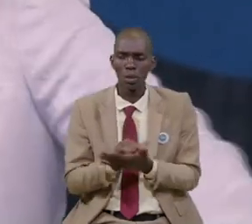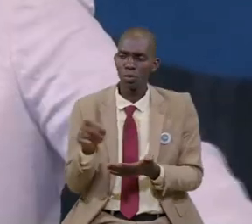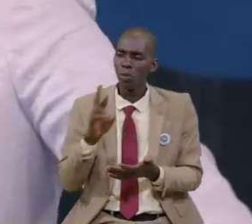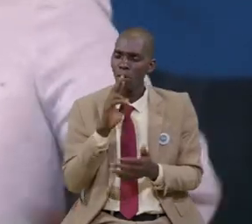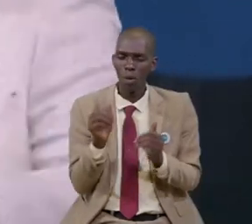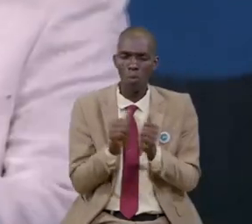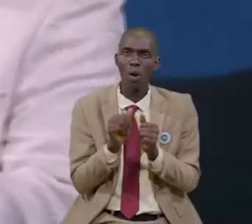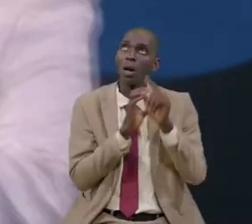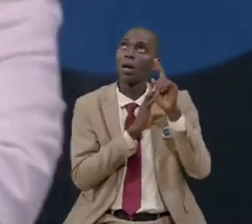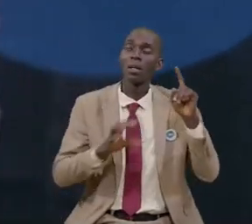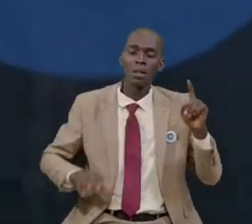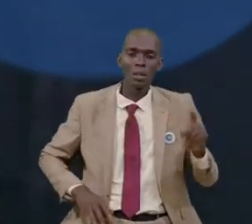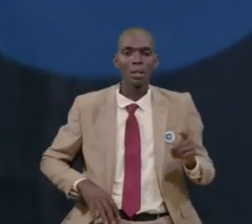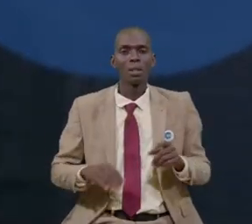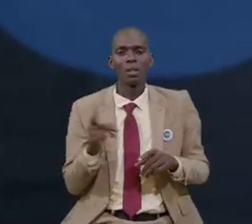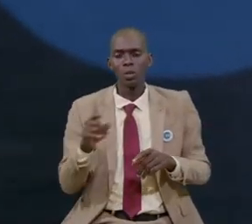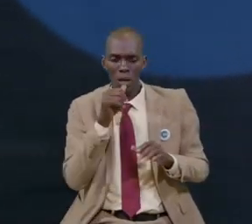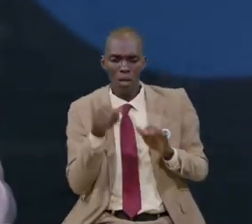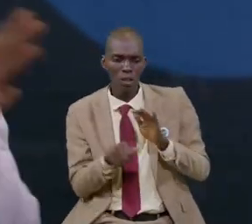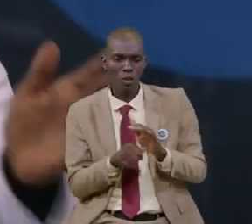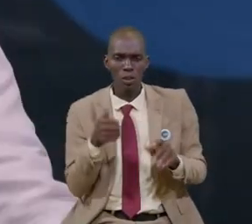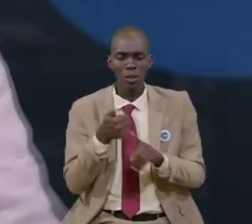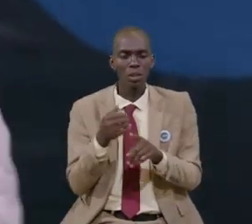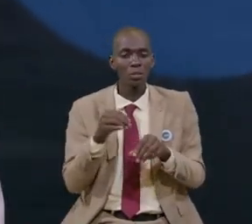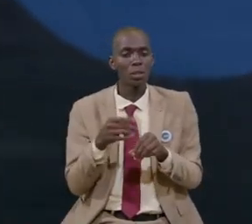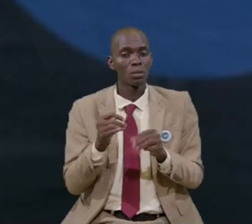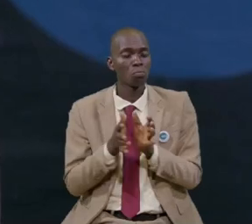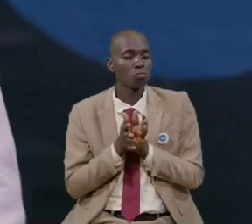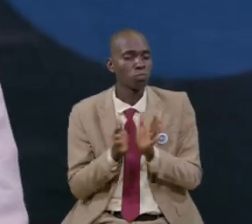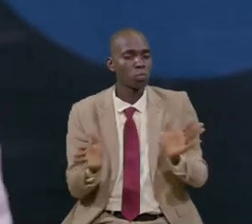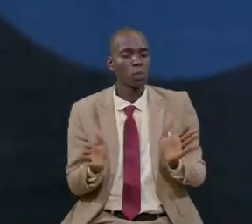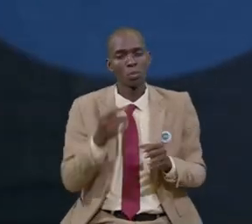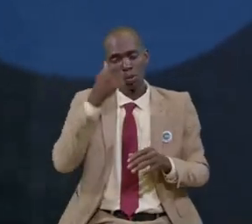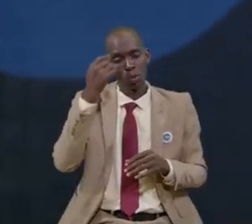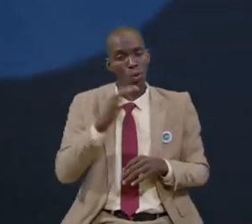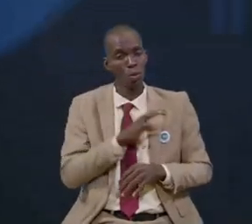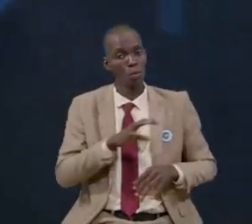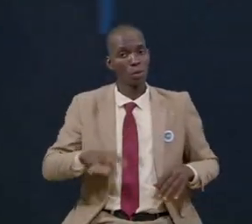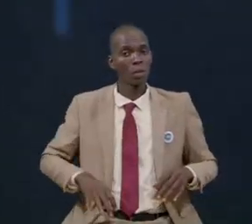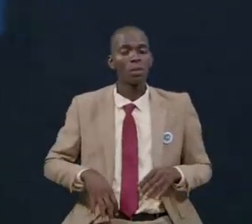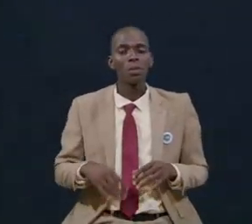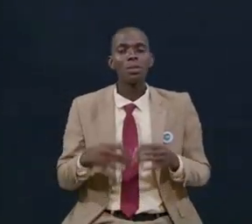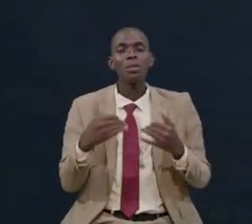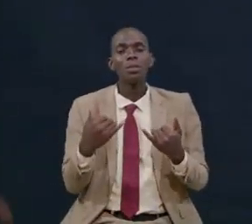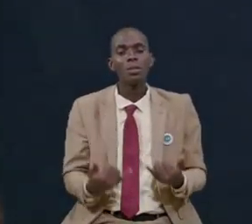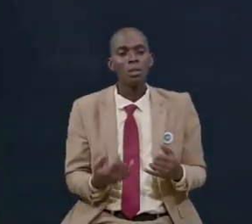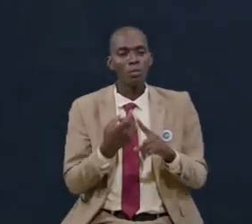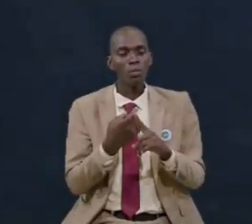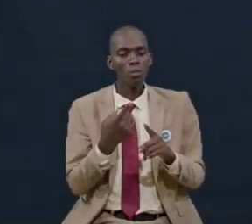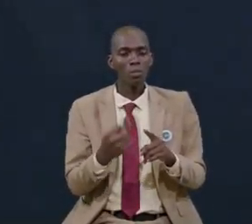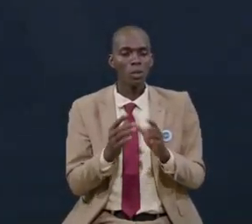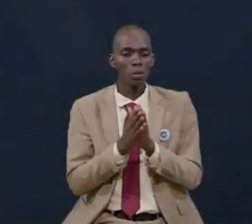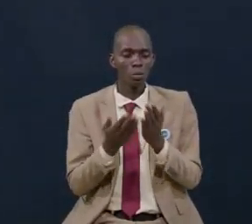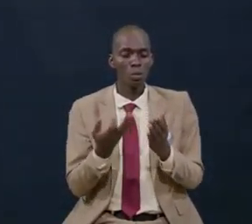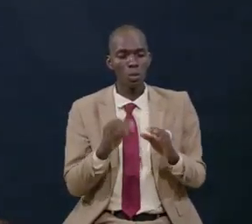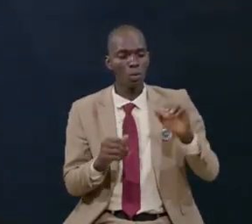veut, dans le public, en public, ça c'est la rétrogradation. Mais comme on arrive dans le livre, dans les actes des